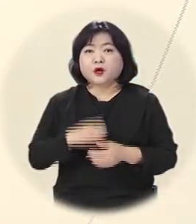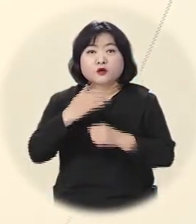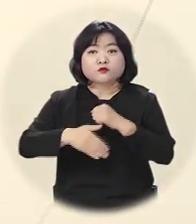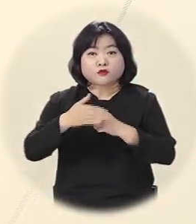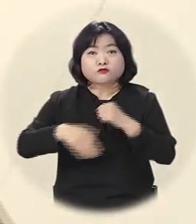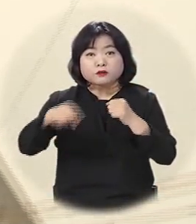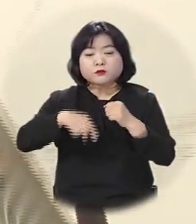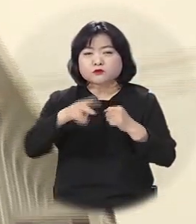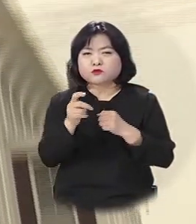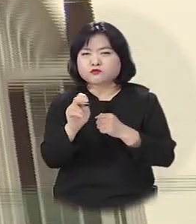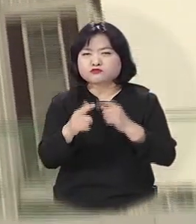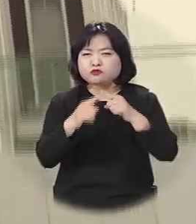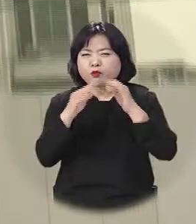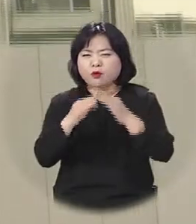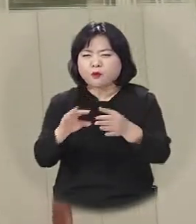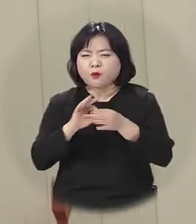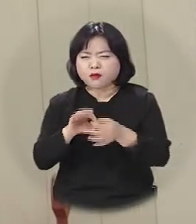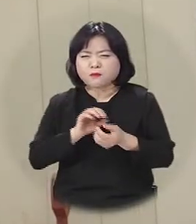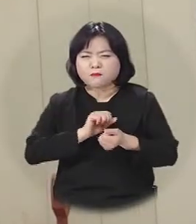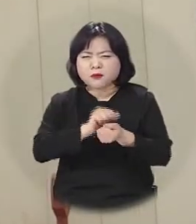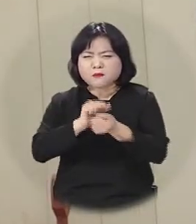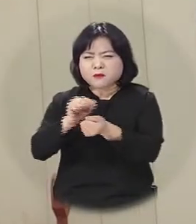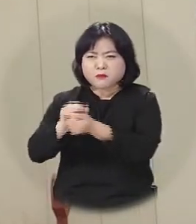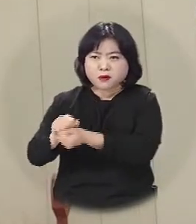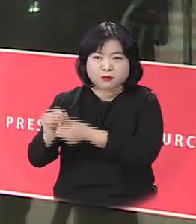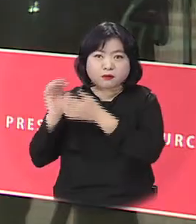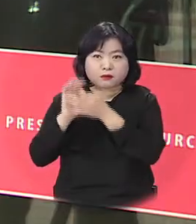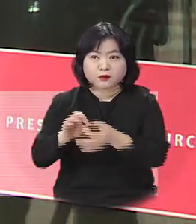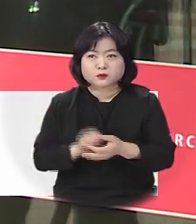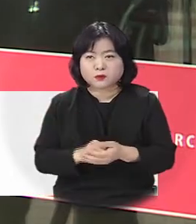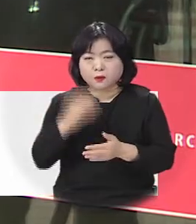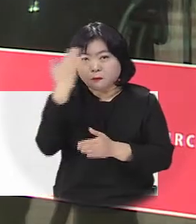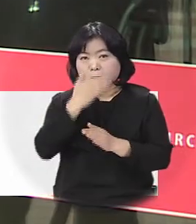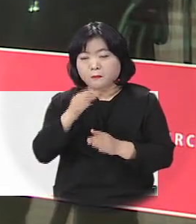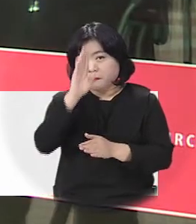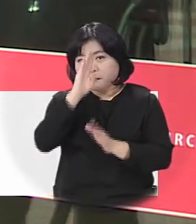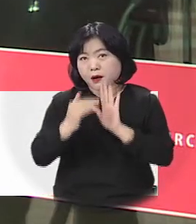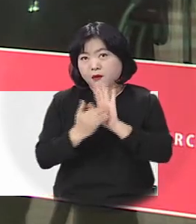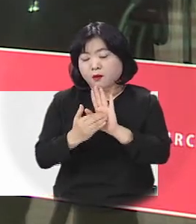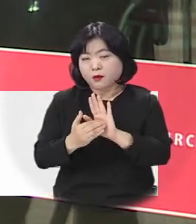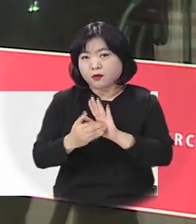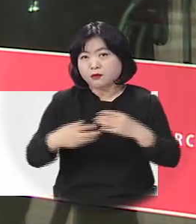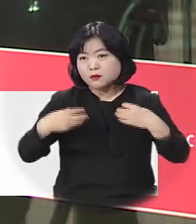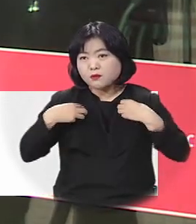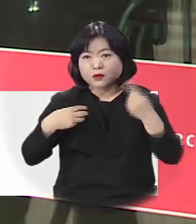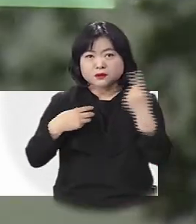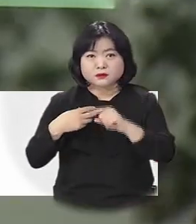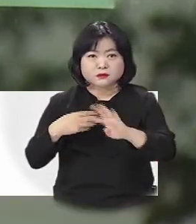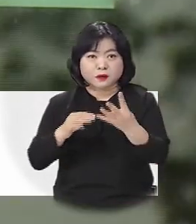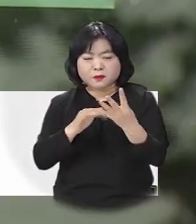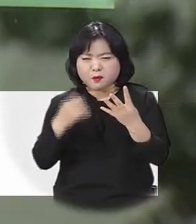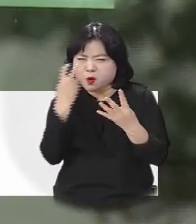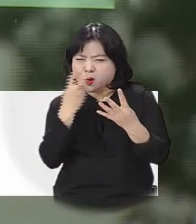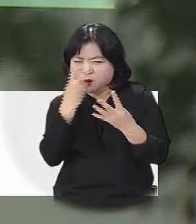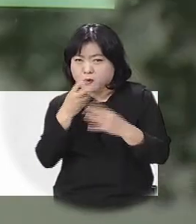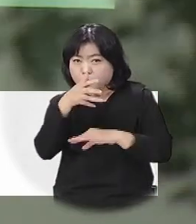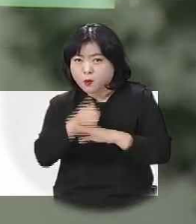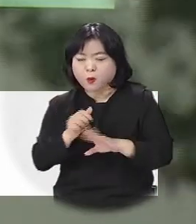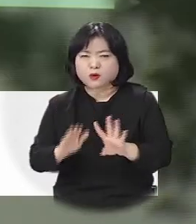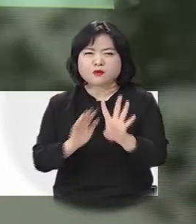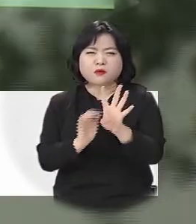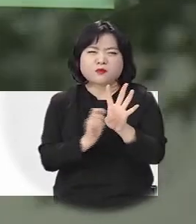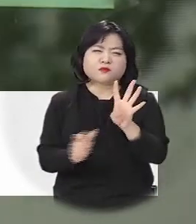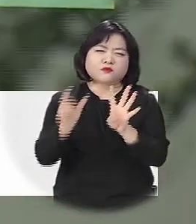대구에서도 서문교회 관련 감염이 계속됐습니다. 방역 당국이 1,400여 명을 검사한 결과 오늘 4명이 추가로